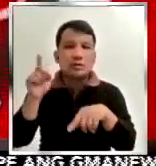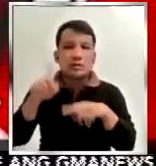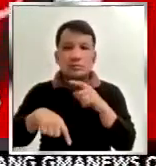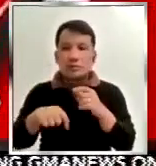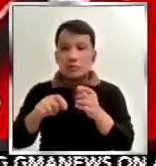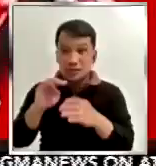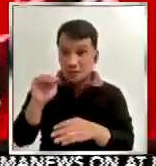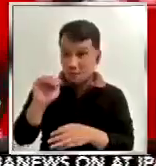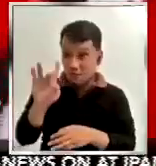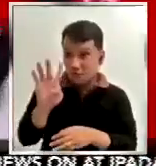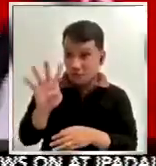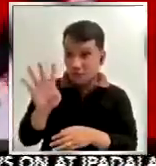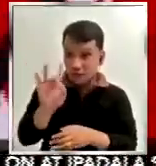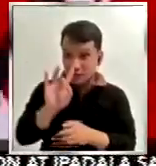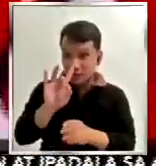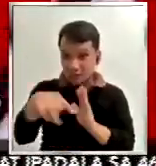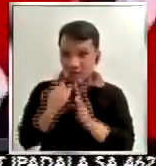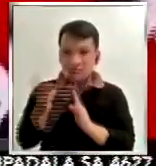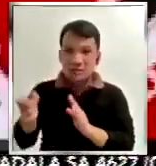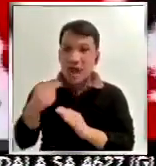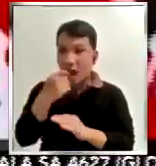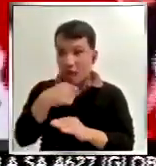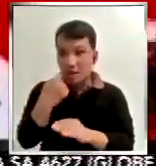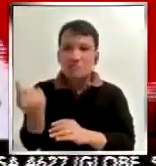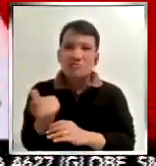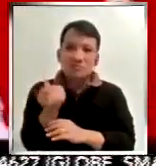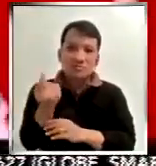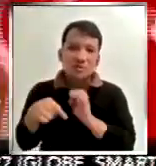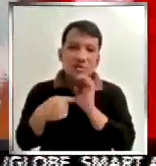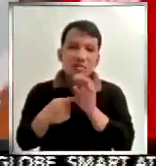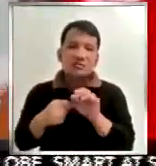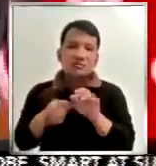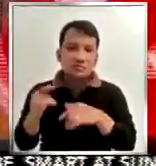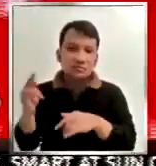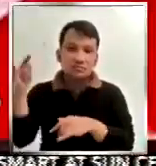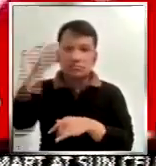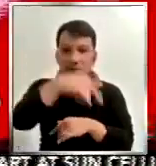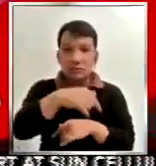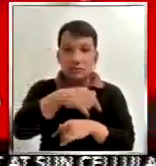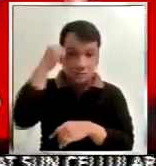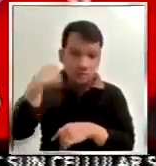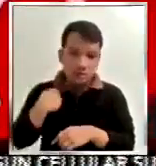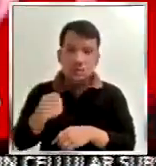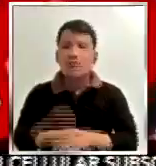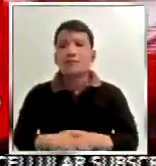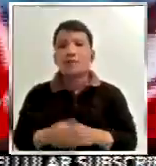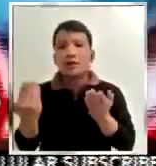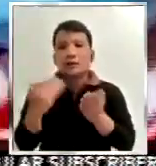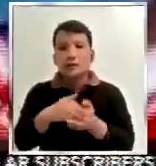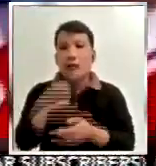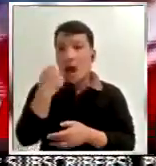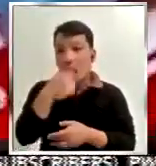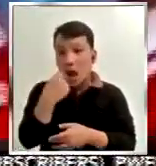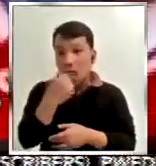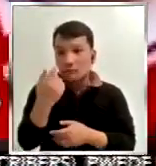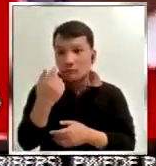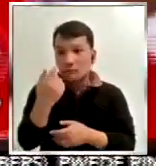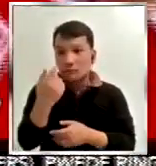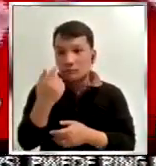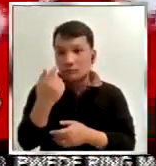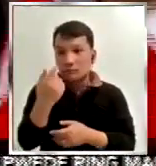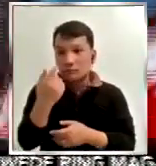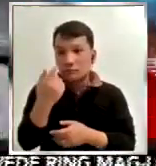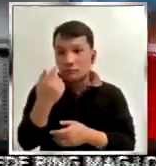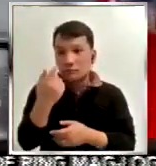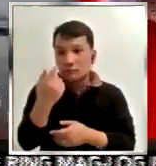results pagdating sa Saudi. Kaya nagpa-swab siya ulit at nakuha ang resulta kagabi. Kahapon pa kami dito, natutulog lang kami